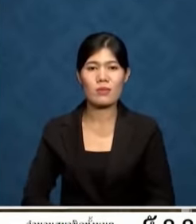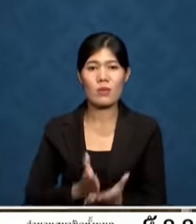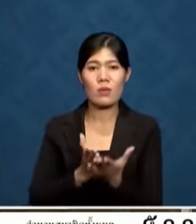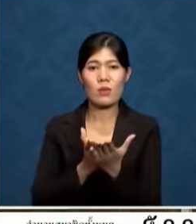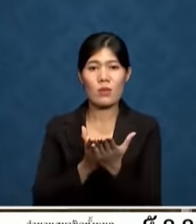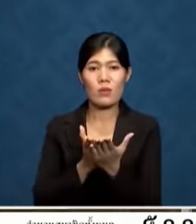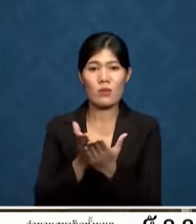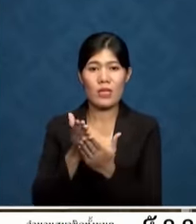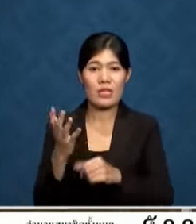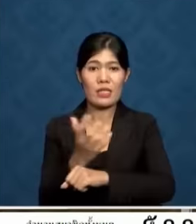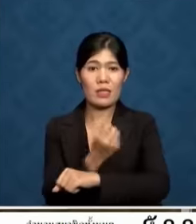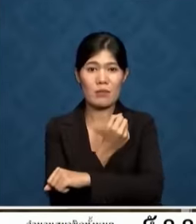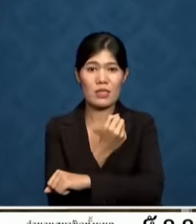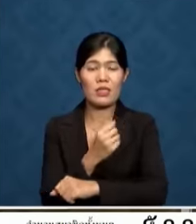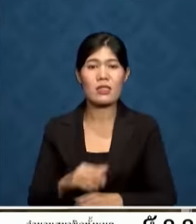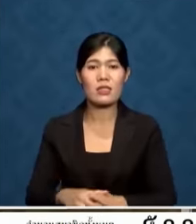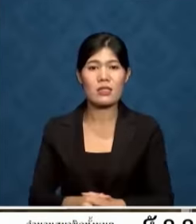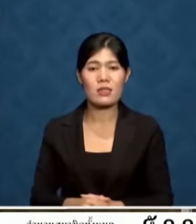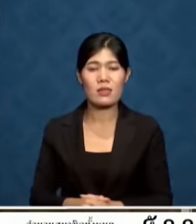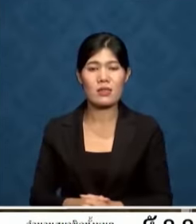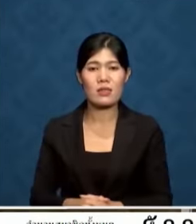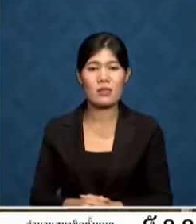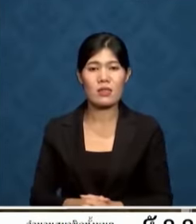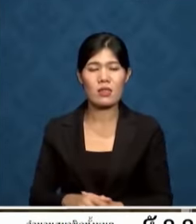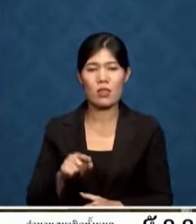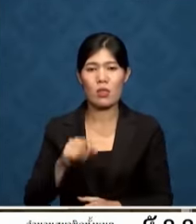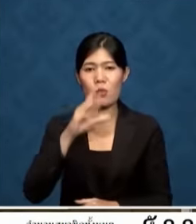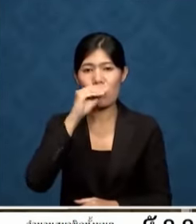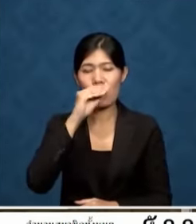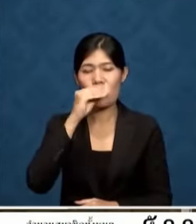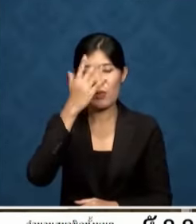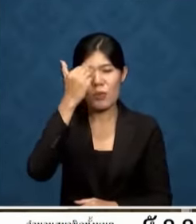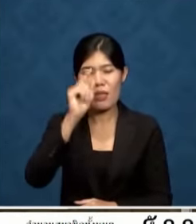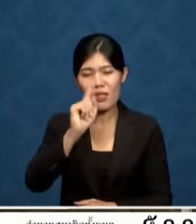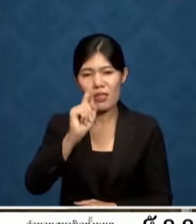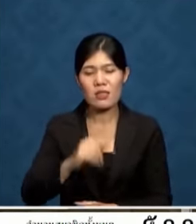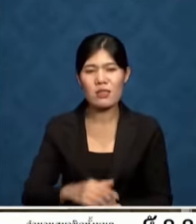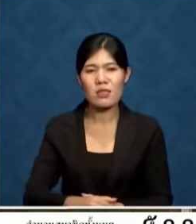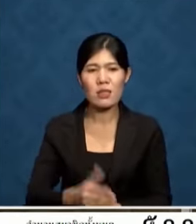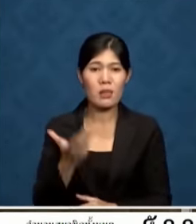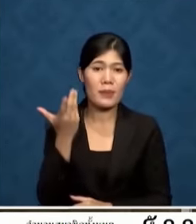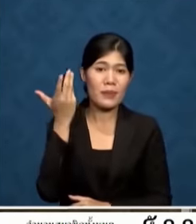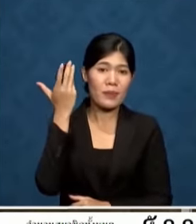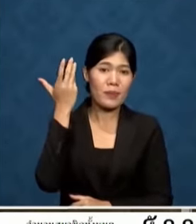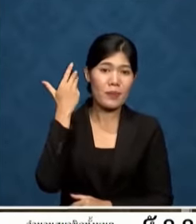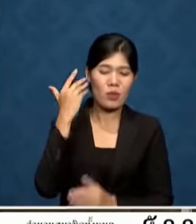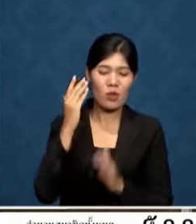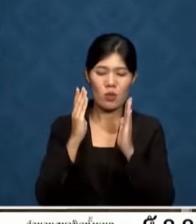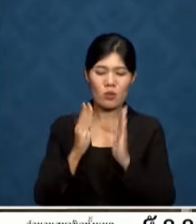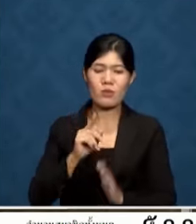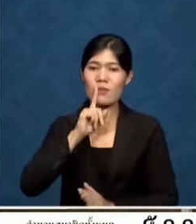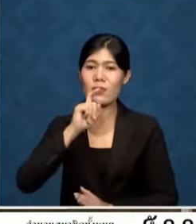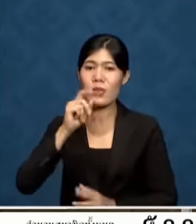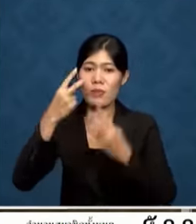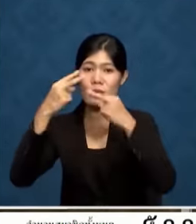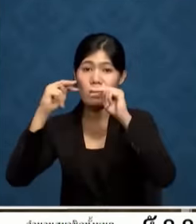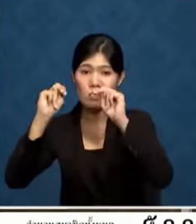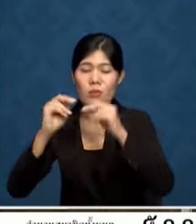เรื่องนี้ต้องพูดที่ต้องพูดเพราะว่าไม่กี่วันมานี้ตอนมีคนไปถามนายก